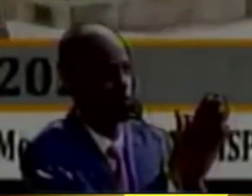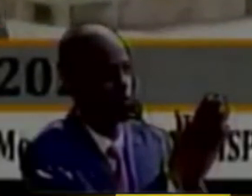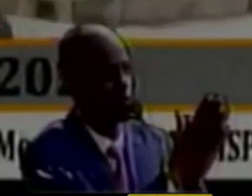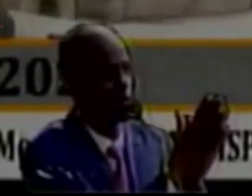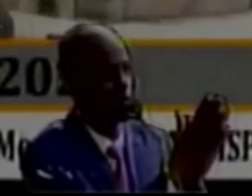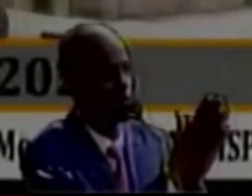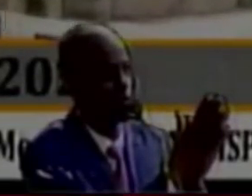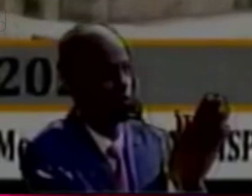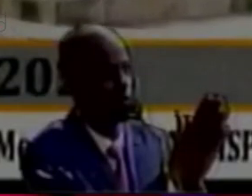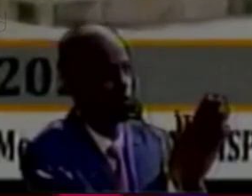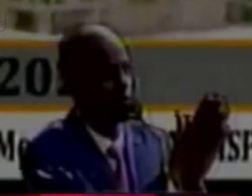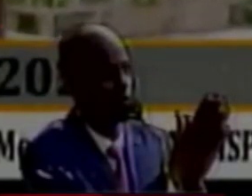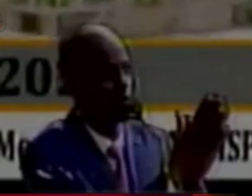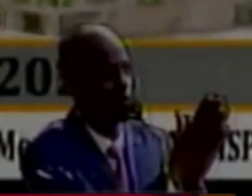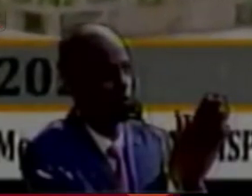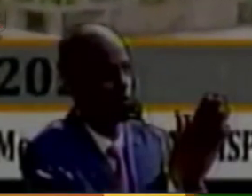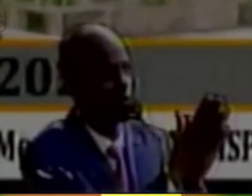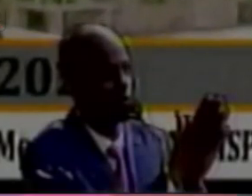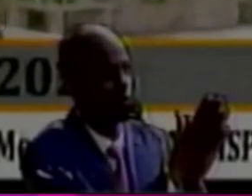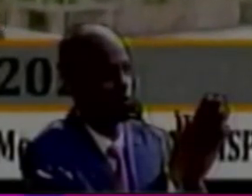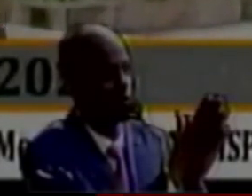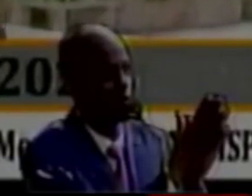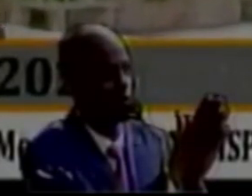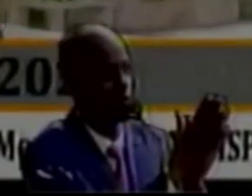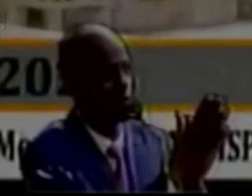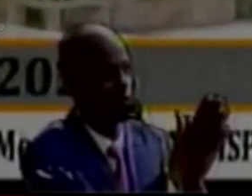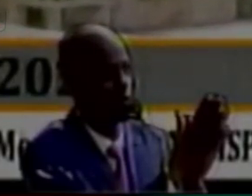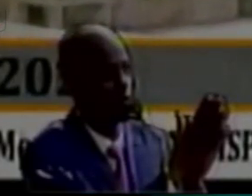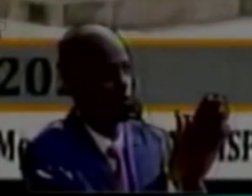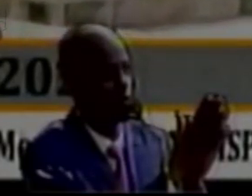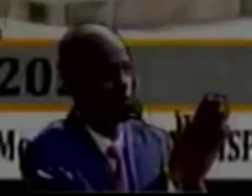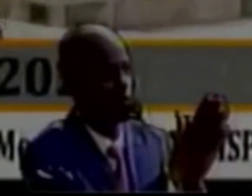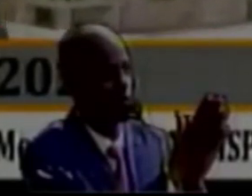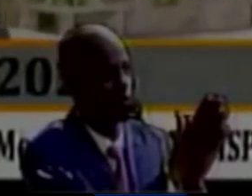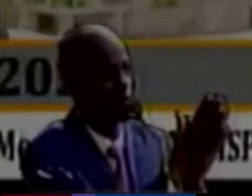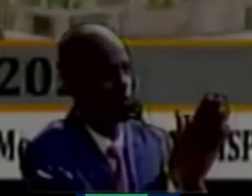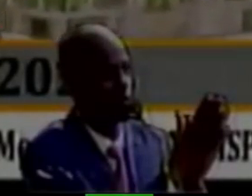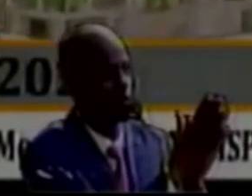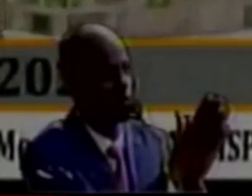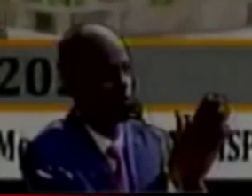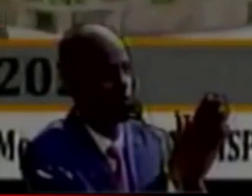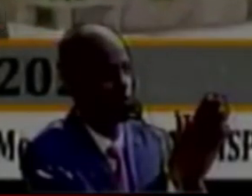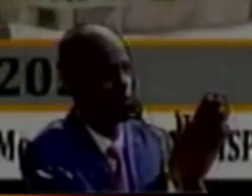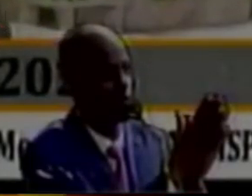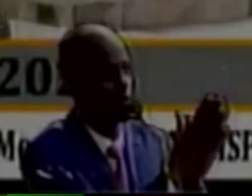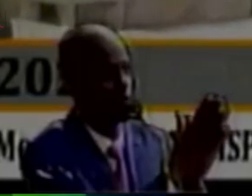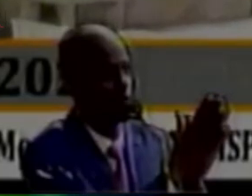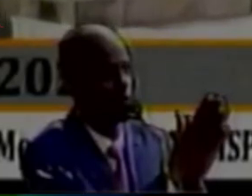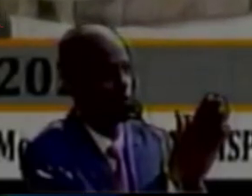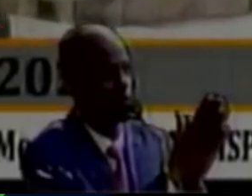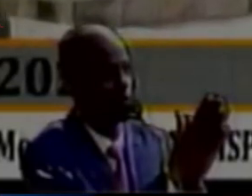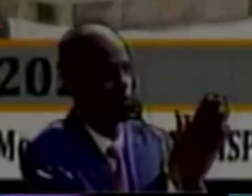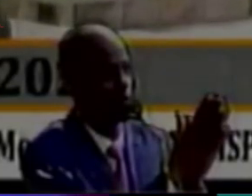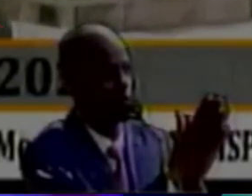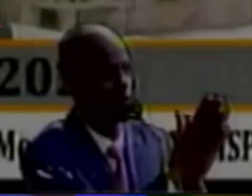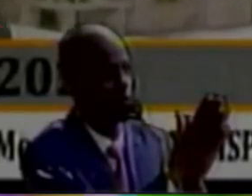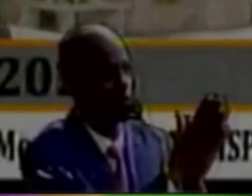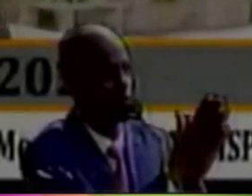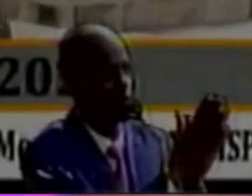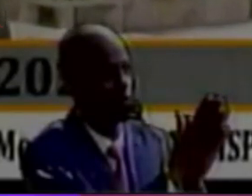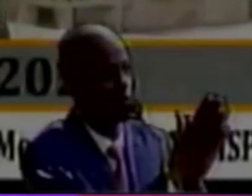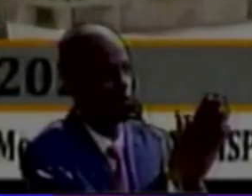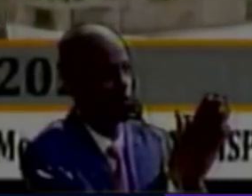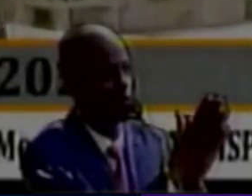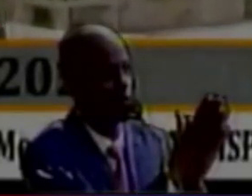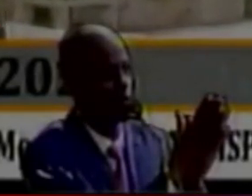gagné. Dans l'environnement, pour ne pas parler d'écologie, l'environnement a un impact sur la santé